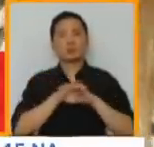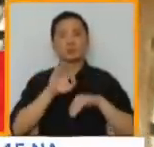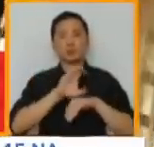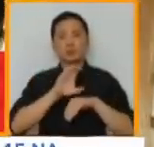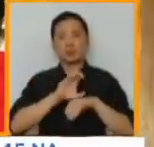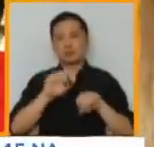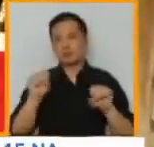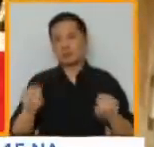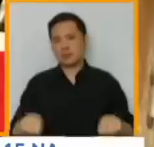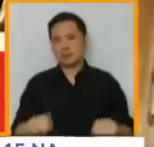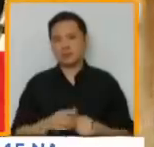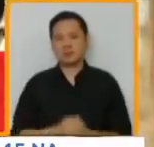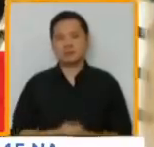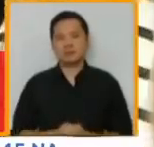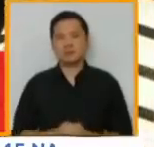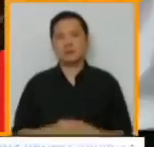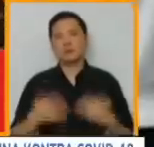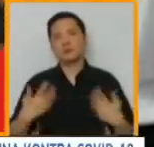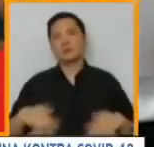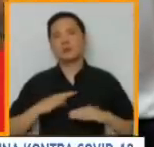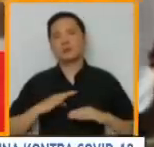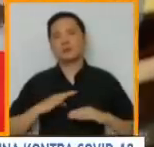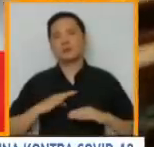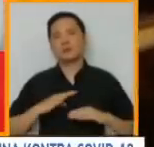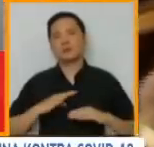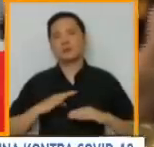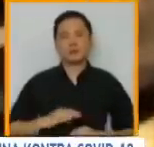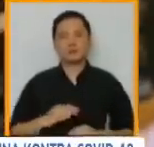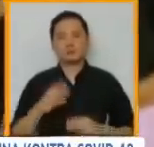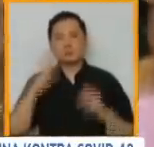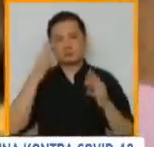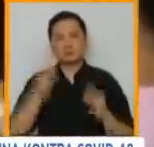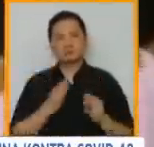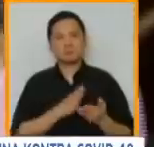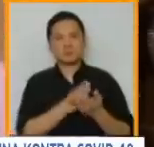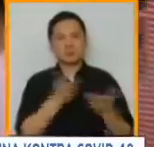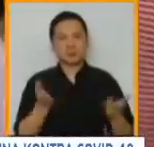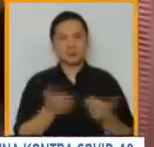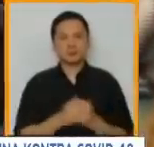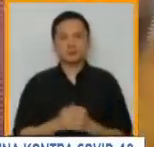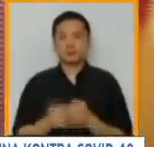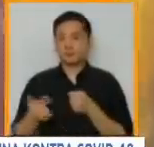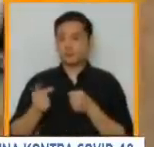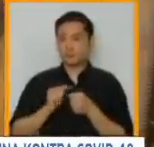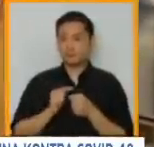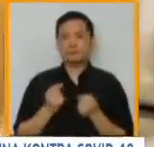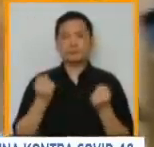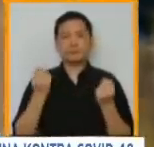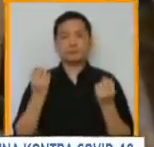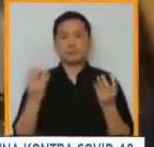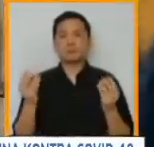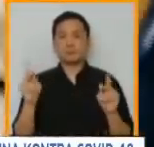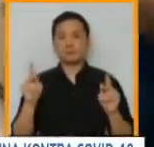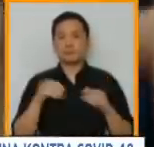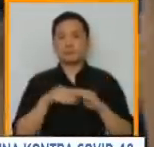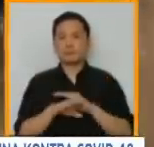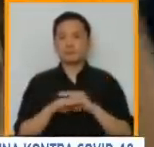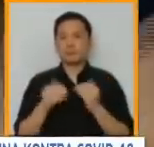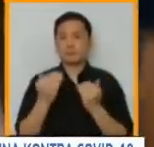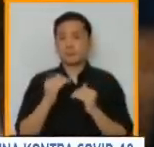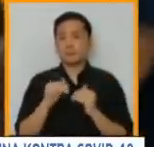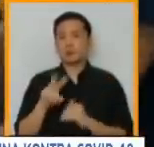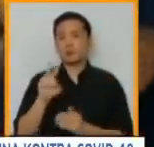nga. Ayan, kaya pinasyal namin dito. Mas marami na rin ang pwedeng pumasok sa loob. Nasa 2,480 na katao